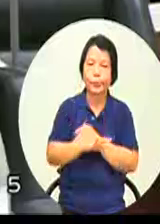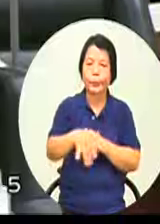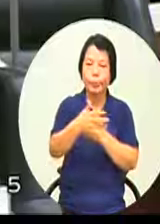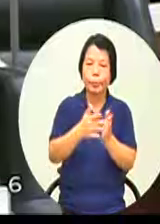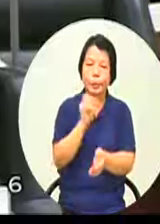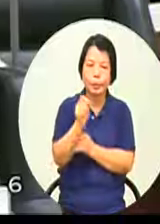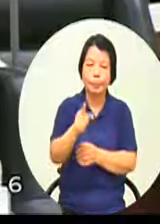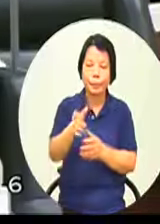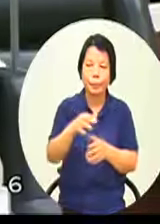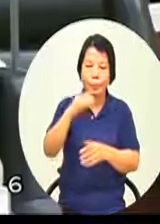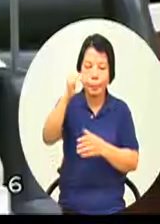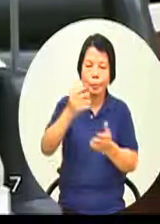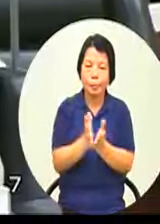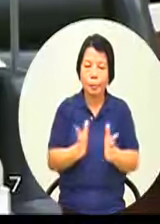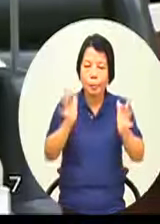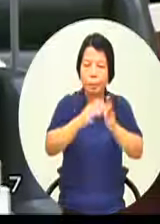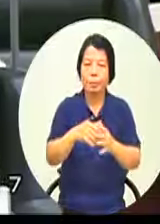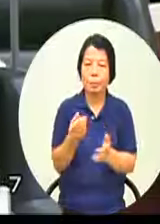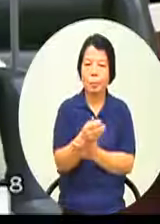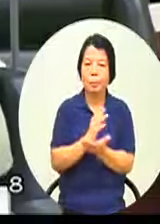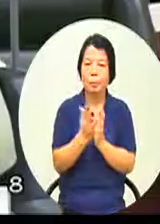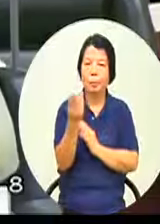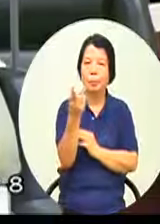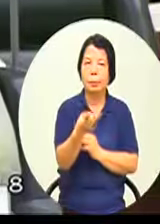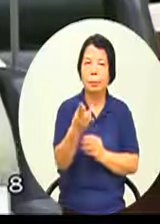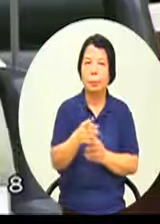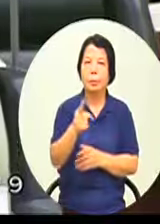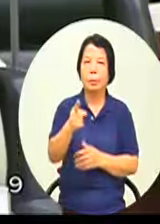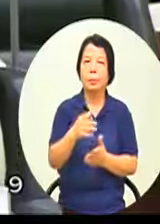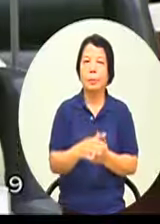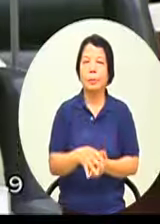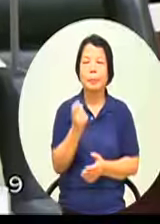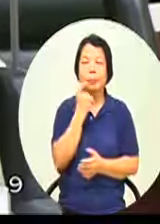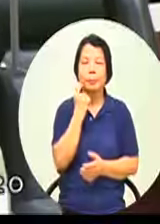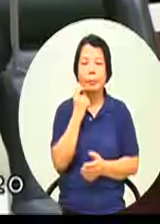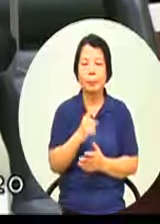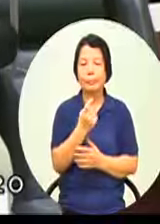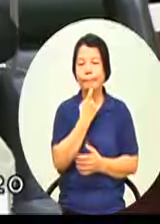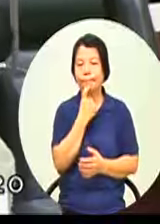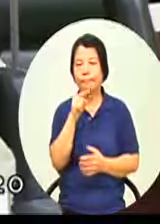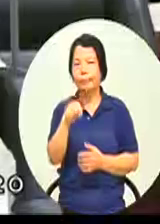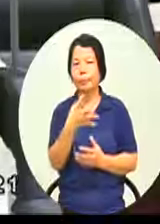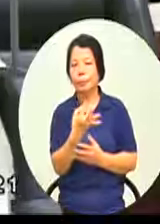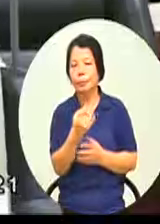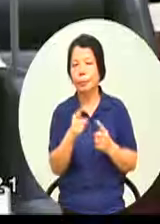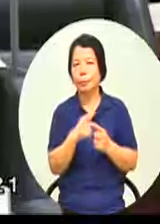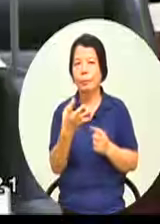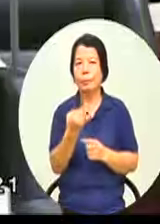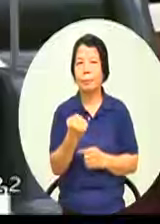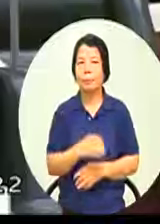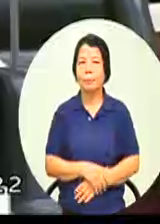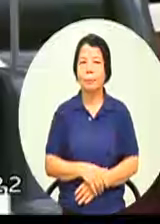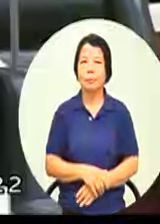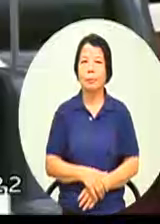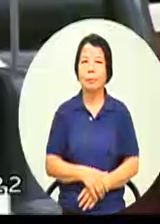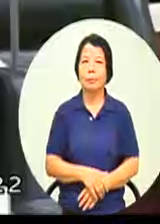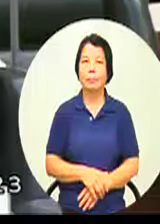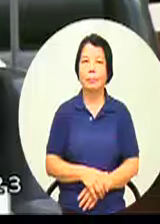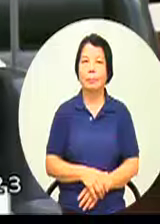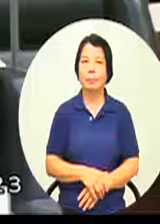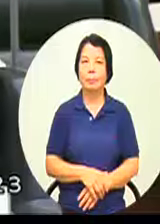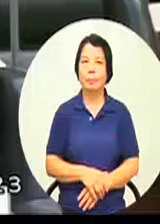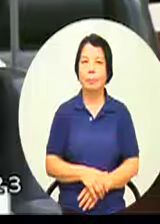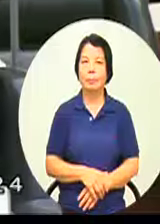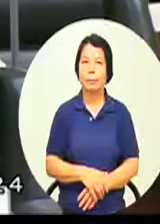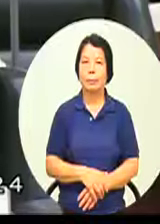丽菜，买了3样菜而已啦。局长，互你要才偌济钱啊？ 我唔知迄是偌重。